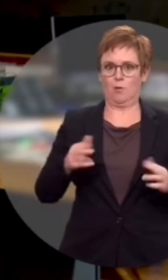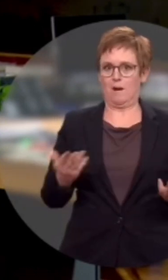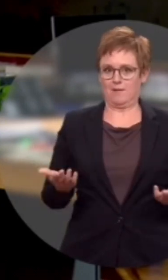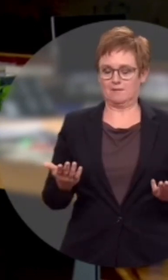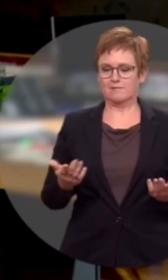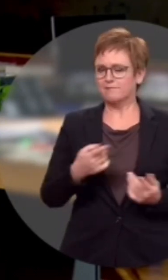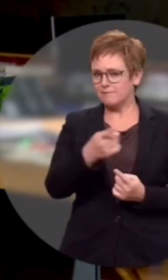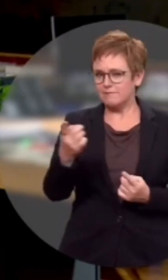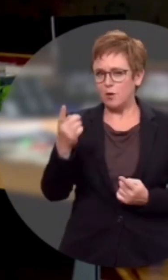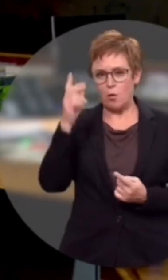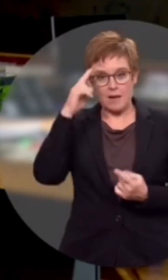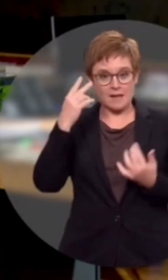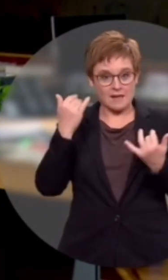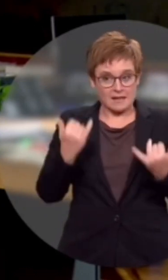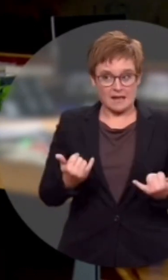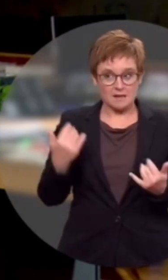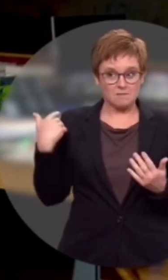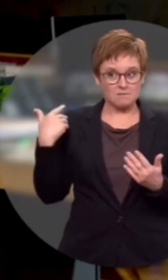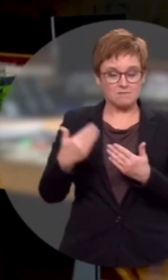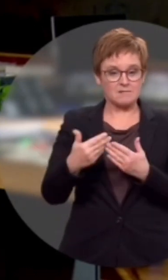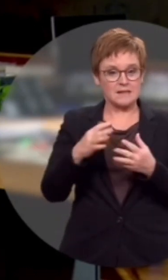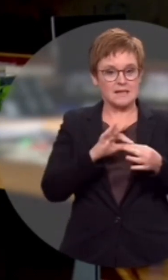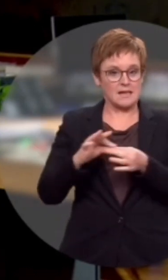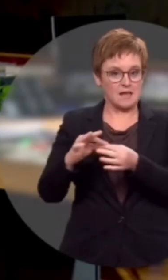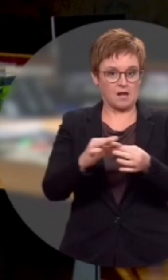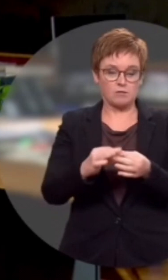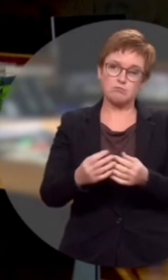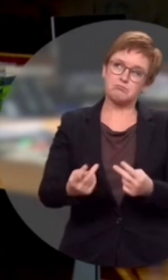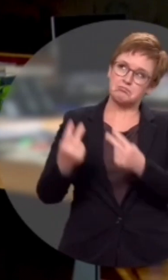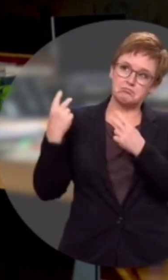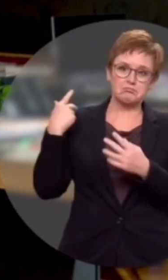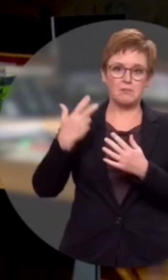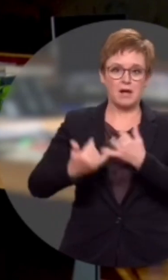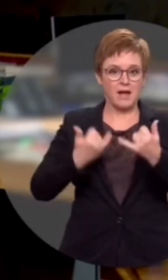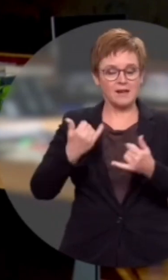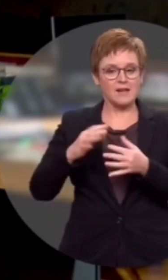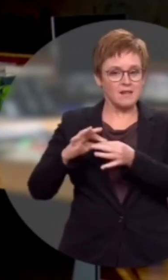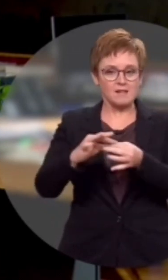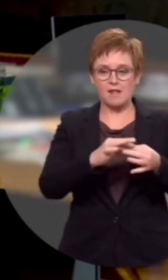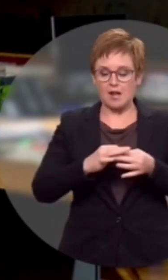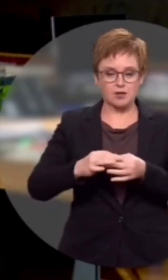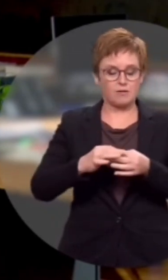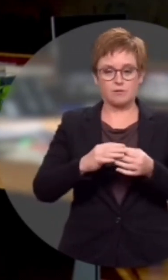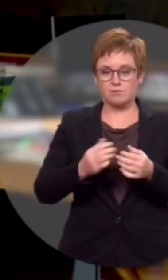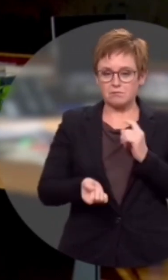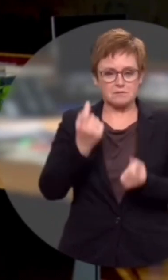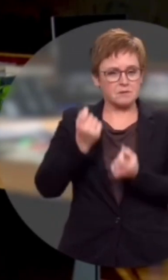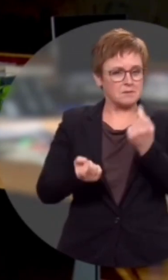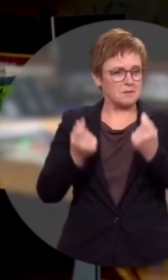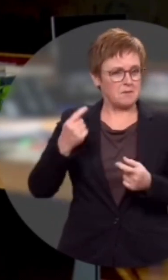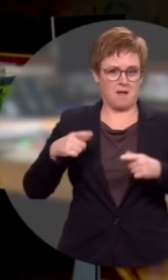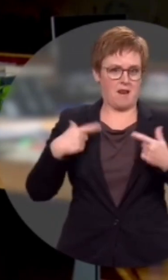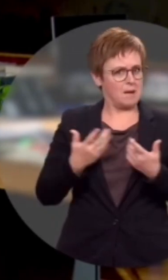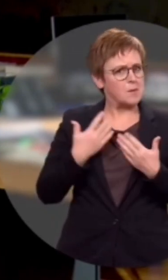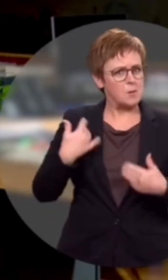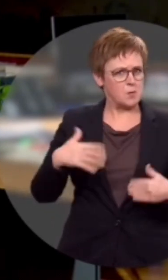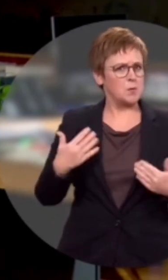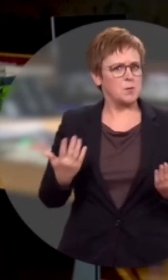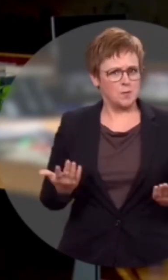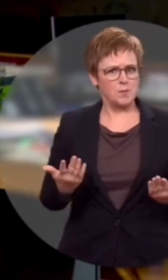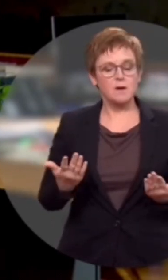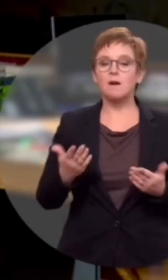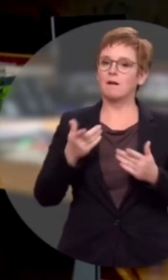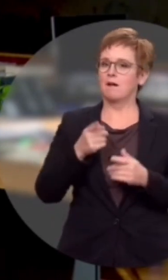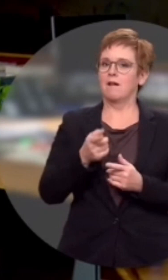Sie nur daran, was wir als Gesellschaft in den letzten Jahren alles an Ungewöhnlichkeiten erlebt haben. Und